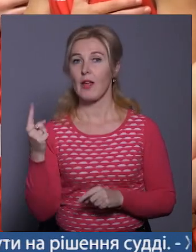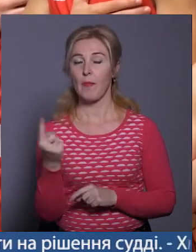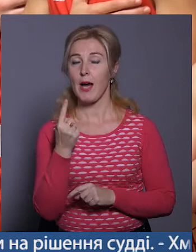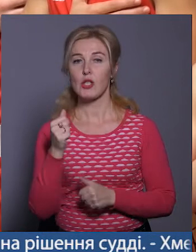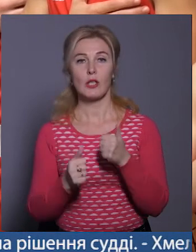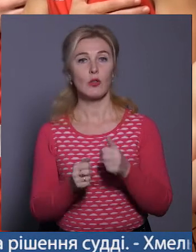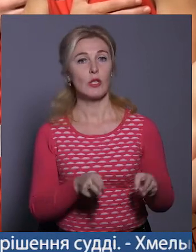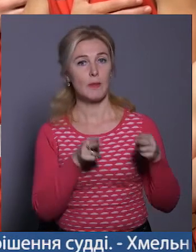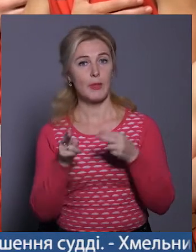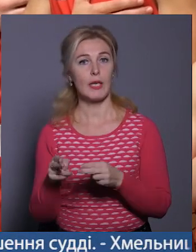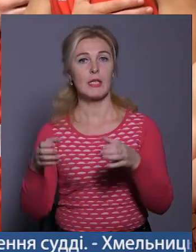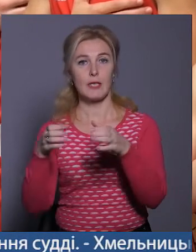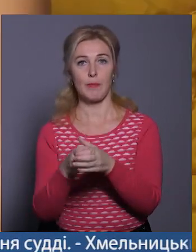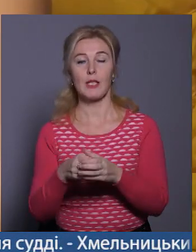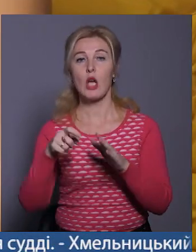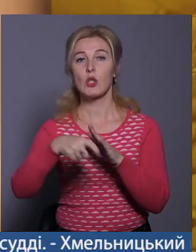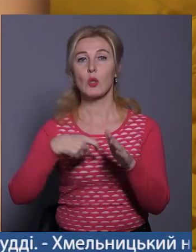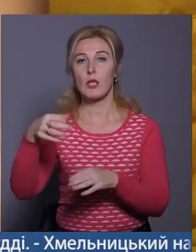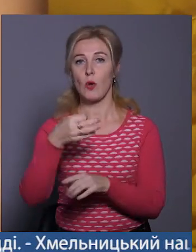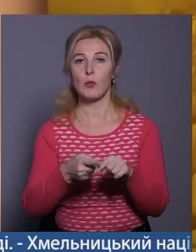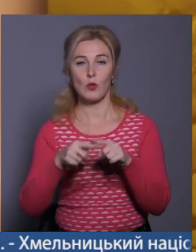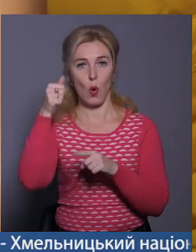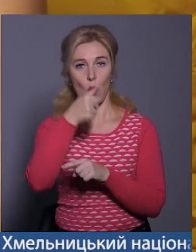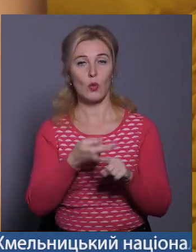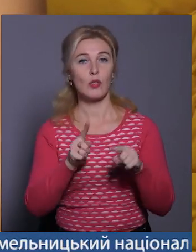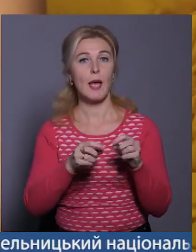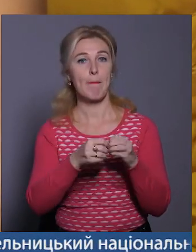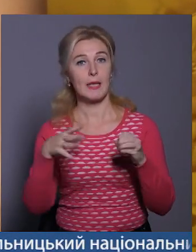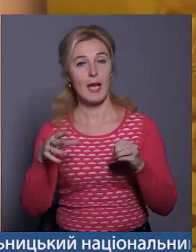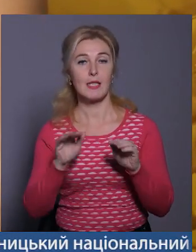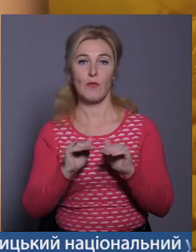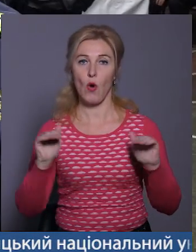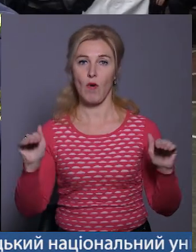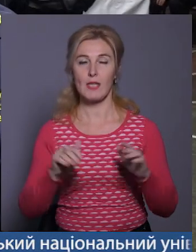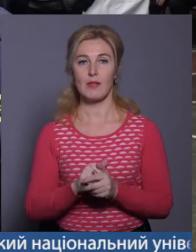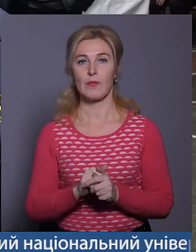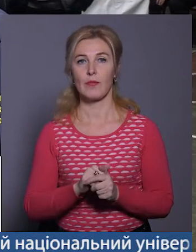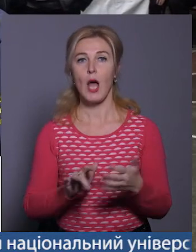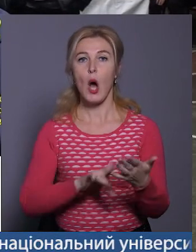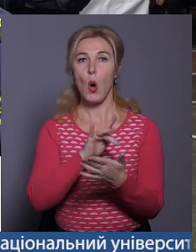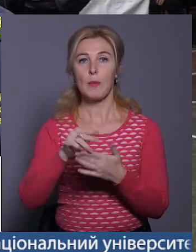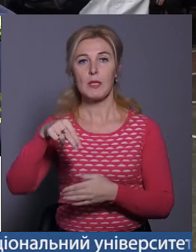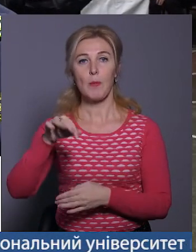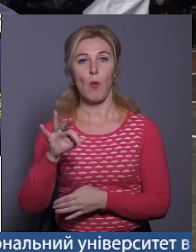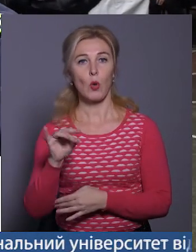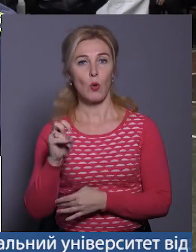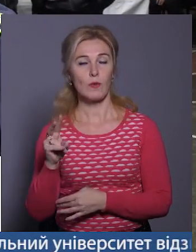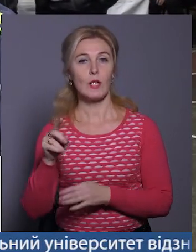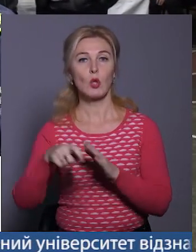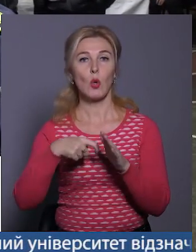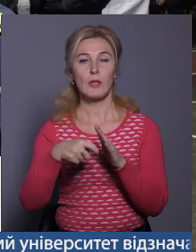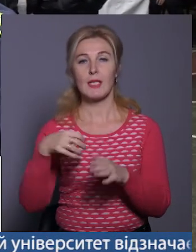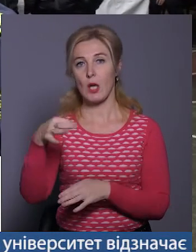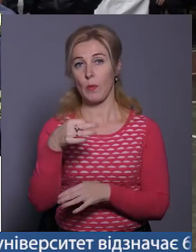турнір приїздить збірна з Донецької області. Цьогоріч це 15 вихованців. У місті Покровськ, Донецька область, несмотря